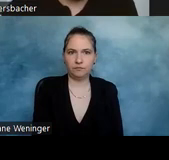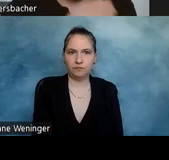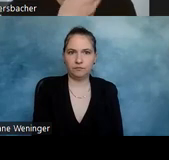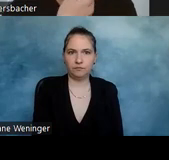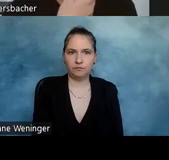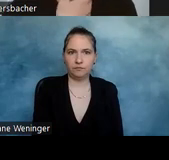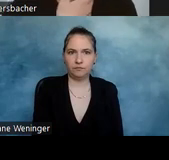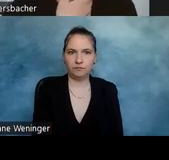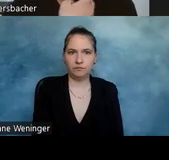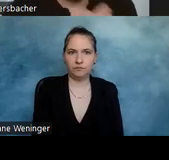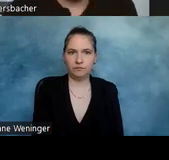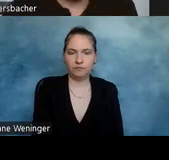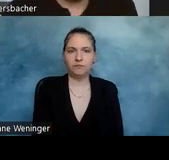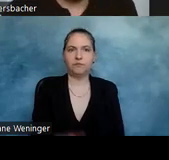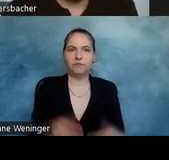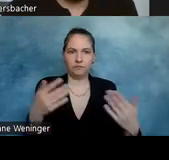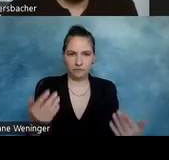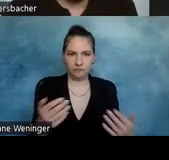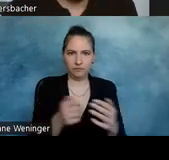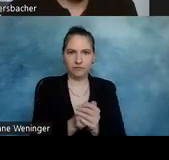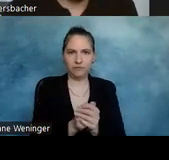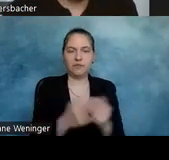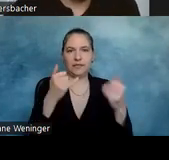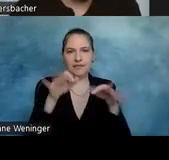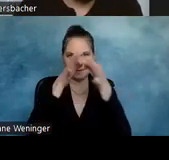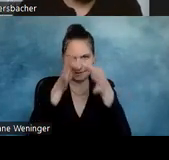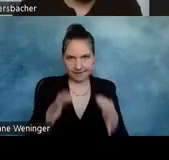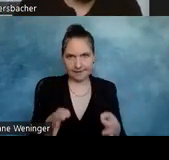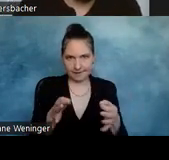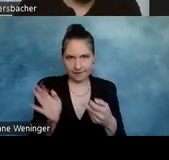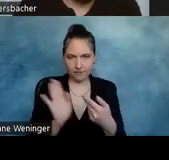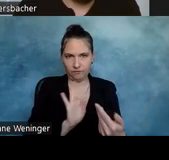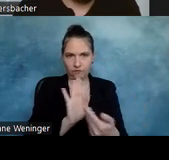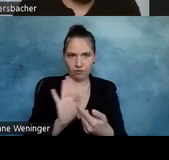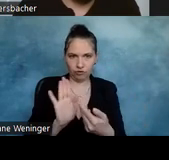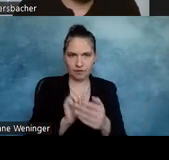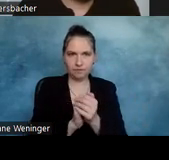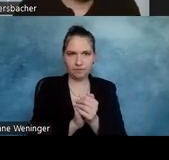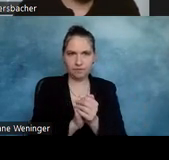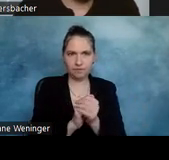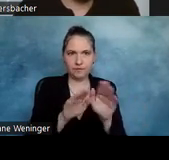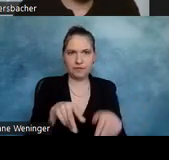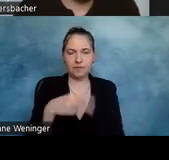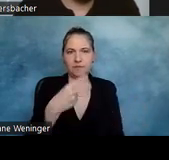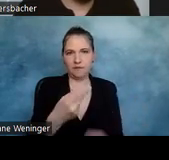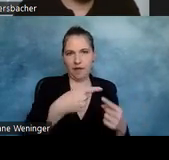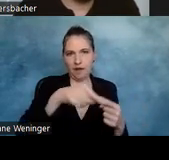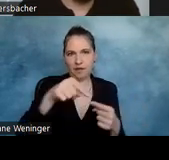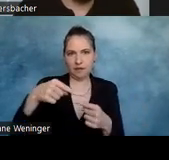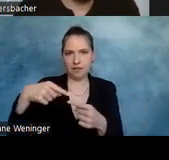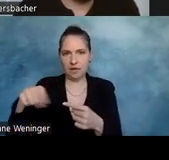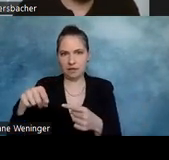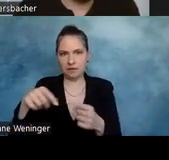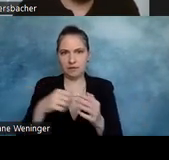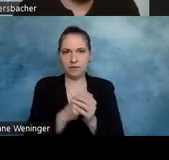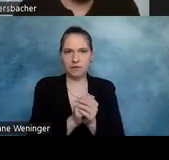So, dann würden wir mal den Site Improve Accessibility Checker angucken. Im Prinzip, ich habe hier zwei Links im Foliensatz. Es